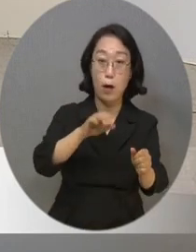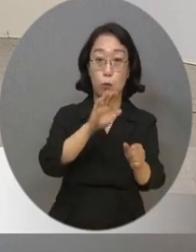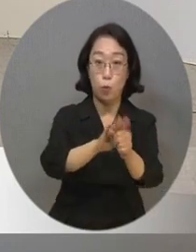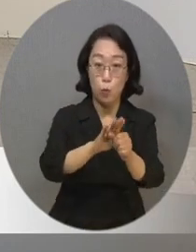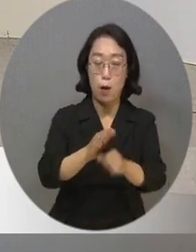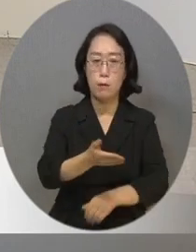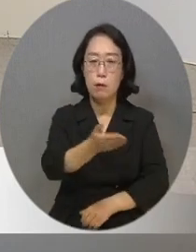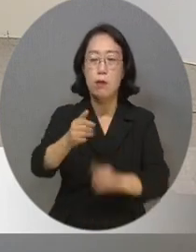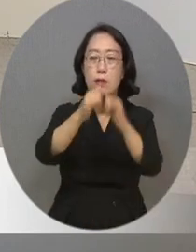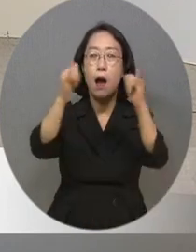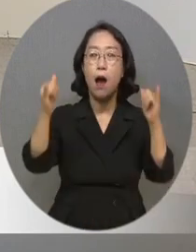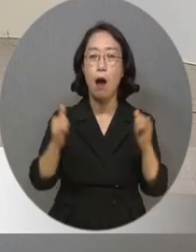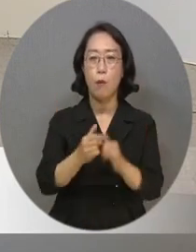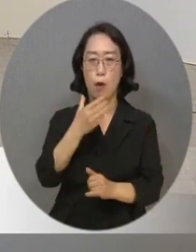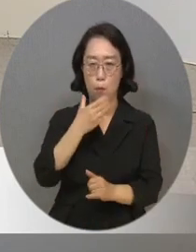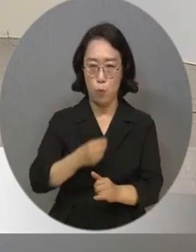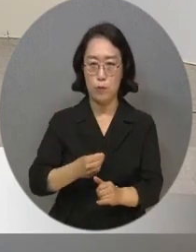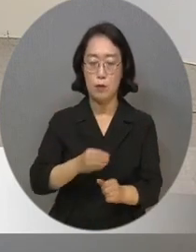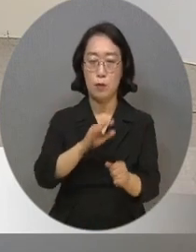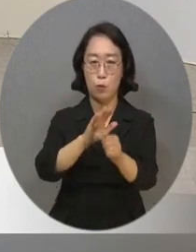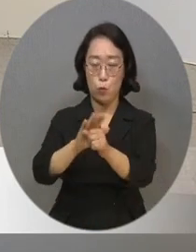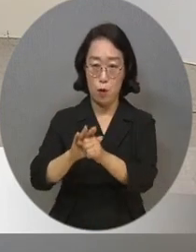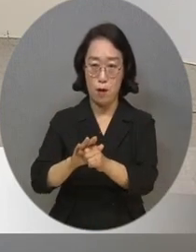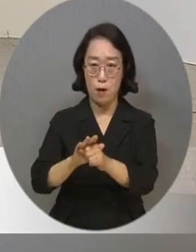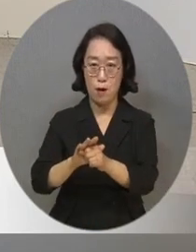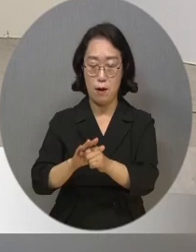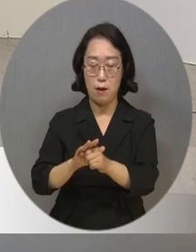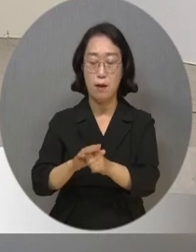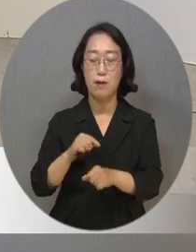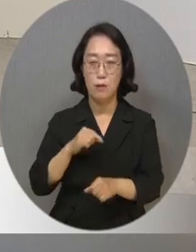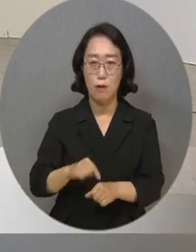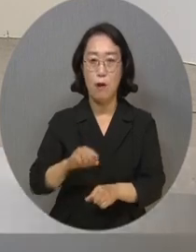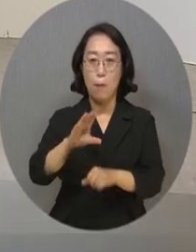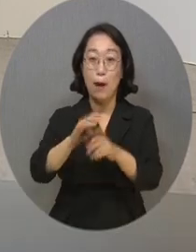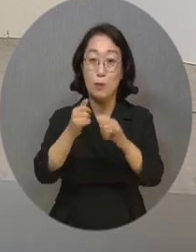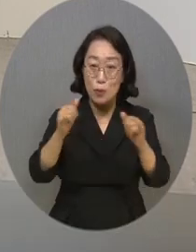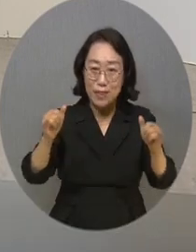해서 사회복지에 또 기여하는 또 방송인의 한 사람으로 성장하고 싶습니다.